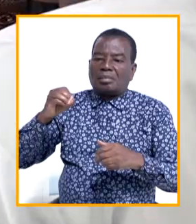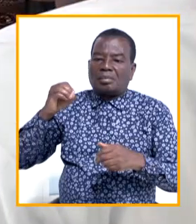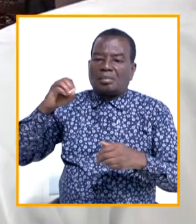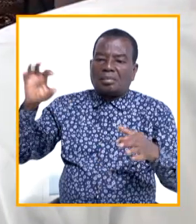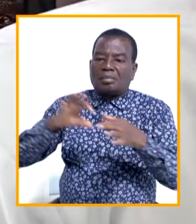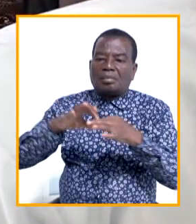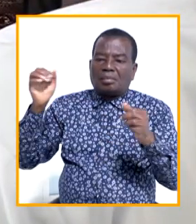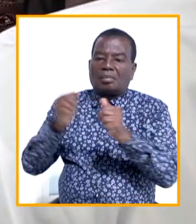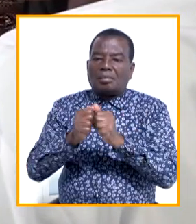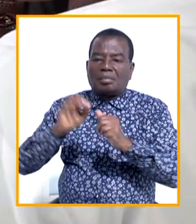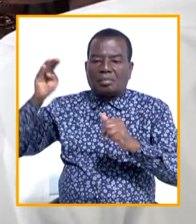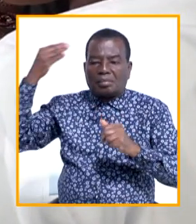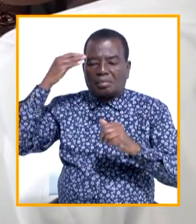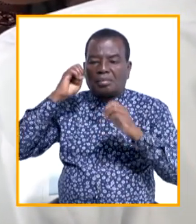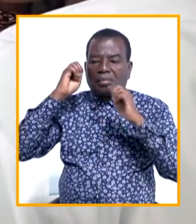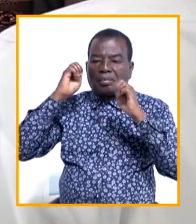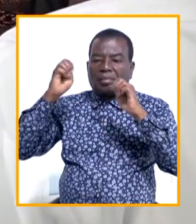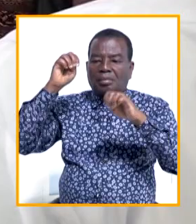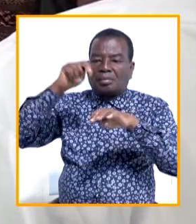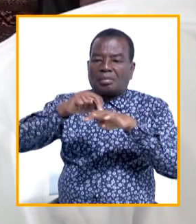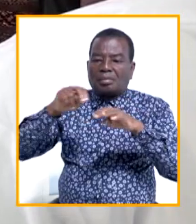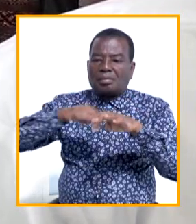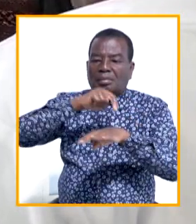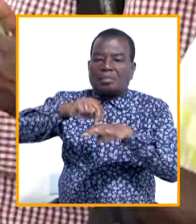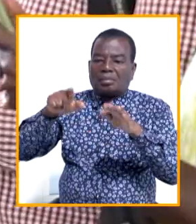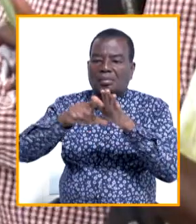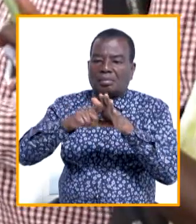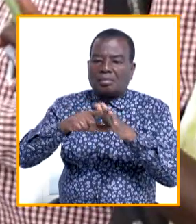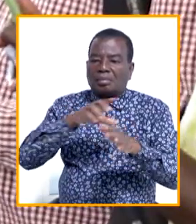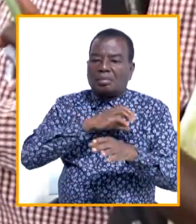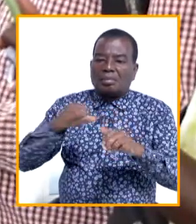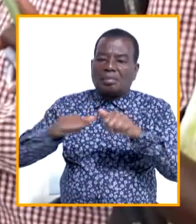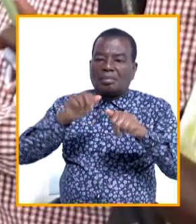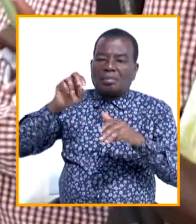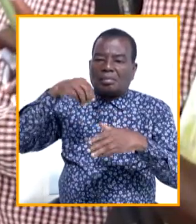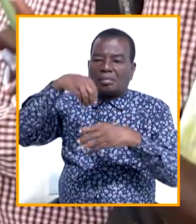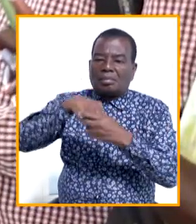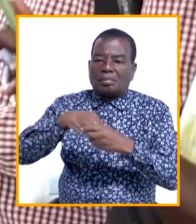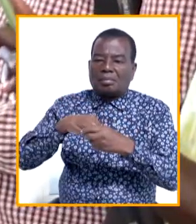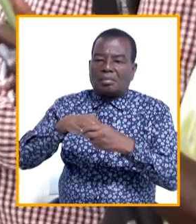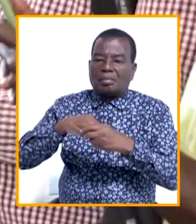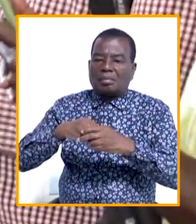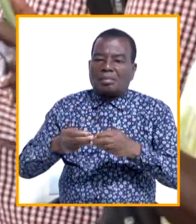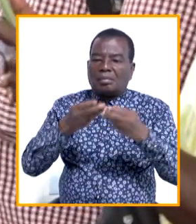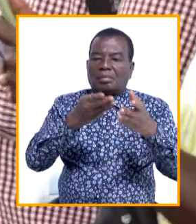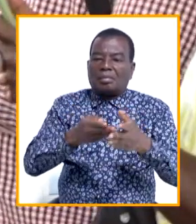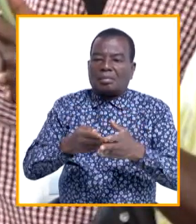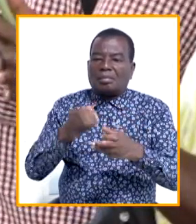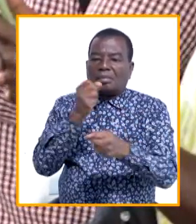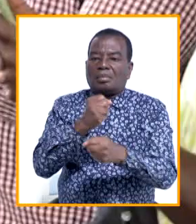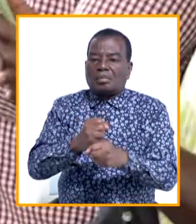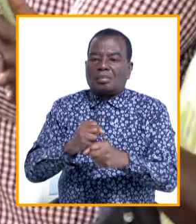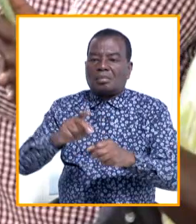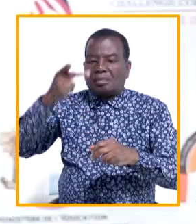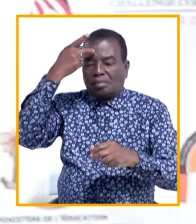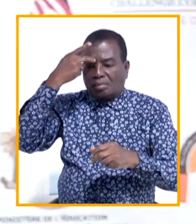en partenariat avec le ministère de l'Éducation nationale et de l'alphabétisation l'activité s'inscrit dans le cadre de la mise en l'œuvre de la politique